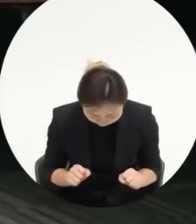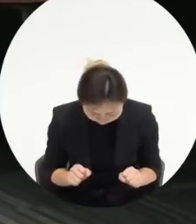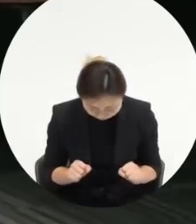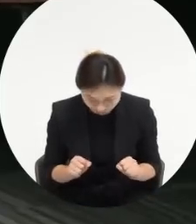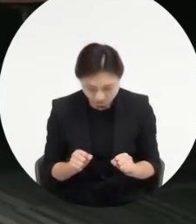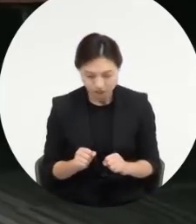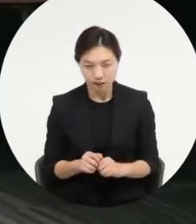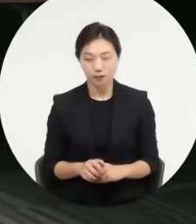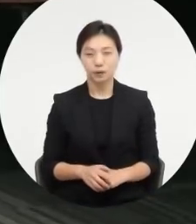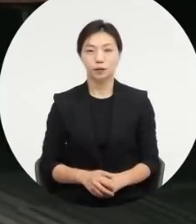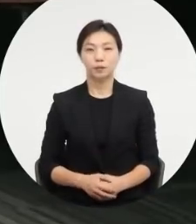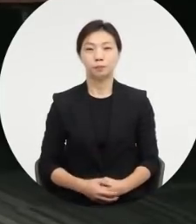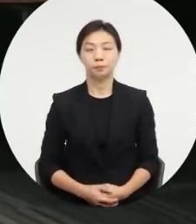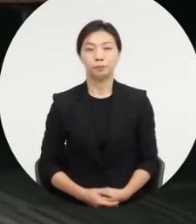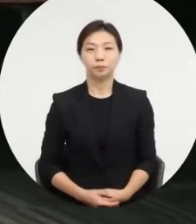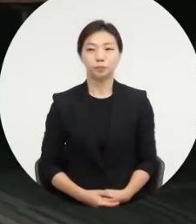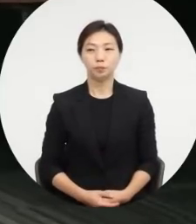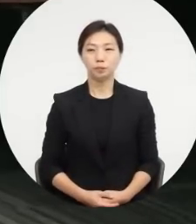안녕하세요, 스님.